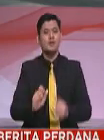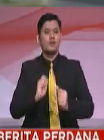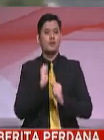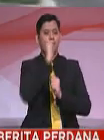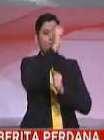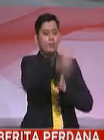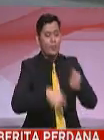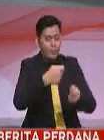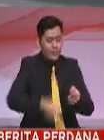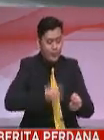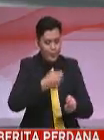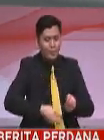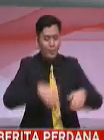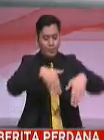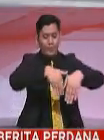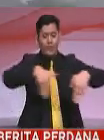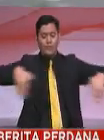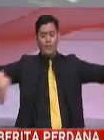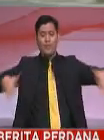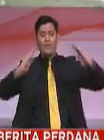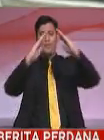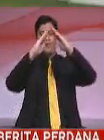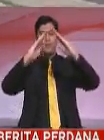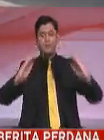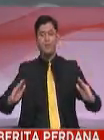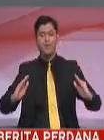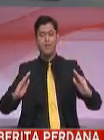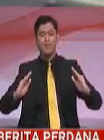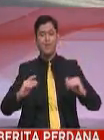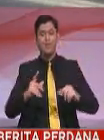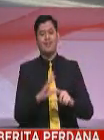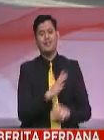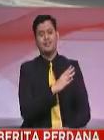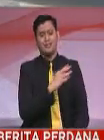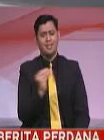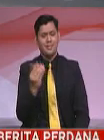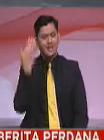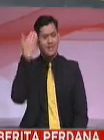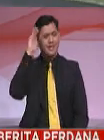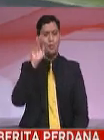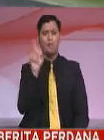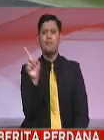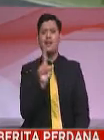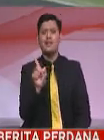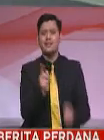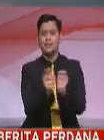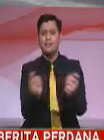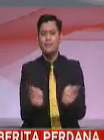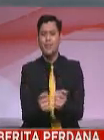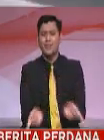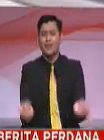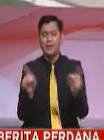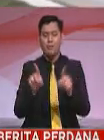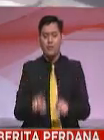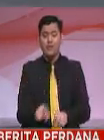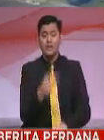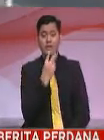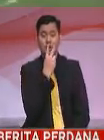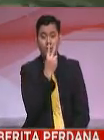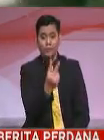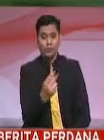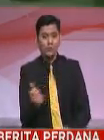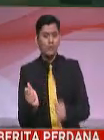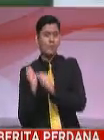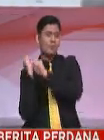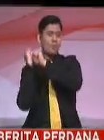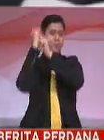balkoni rumahnya. Video dikongsi pengguna Twitter ini bagaimanapun tidak dapat dipastikan lokasi kejadian. Dapat dilihat pemancing ini